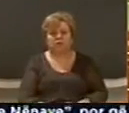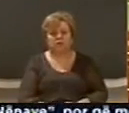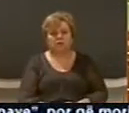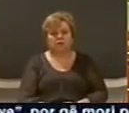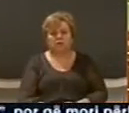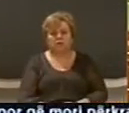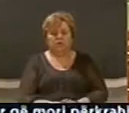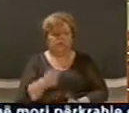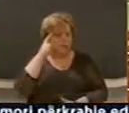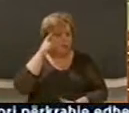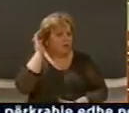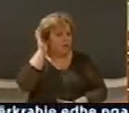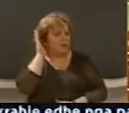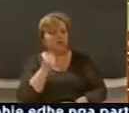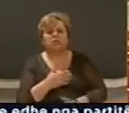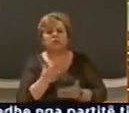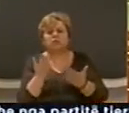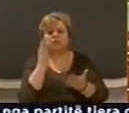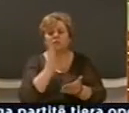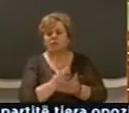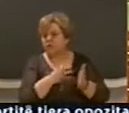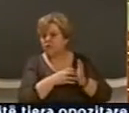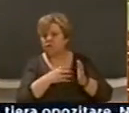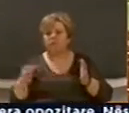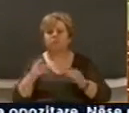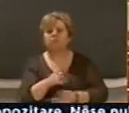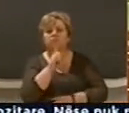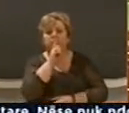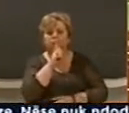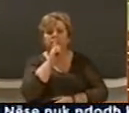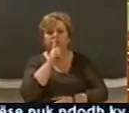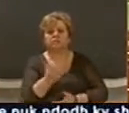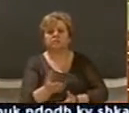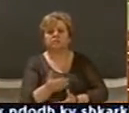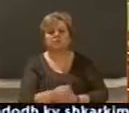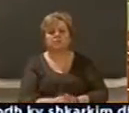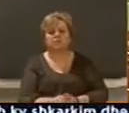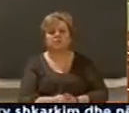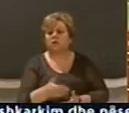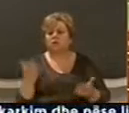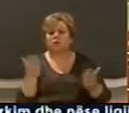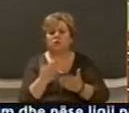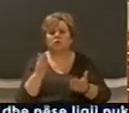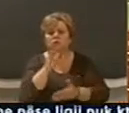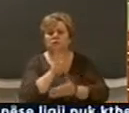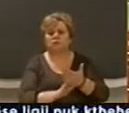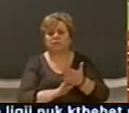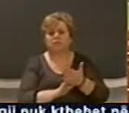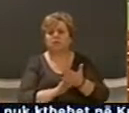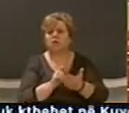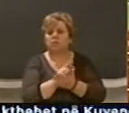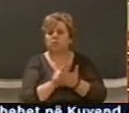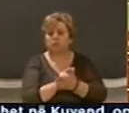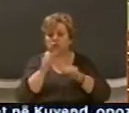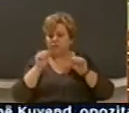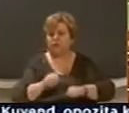Zoti kryeministër, deri kur do të vazhdoj kjo heshtje juaj ndaj këtij egzodi, apo kur do të vijë momenti kur